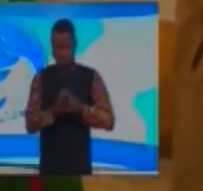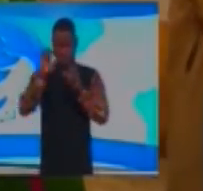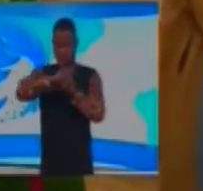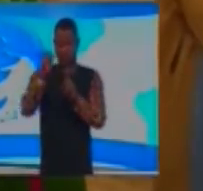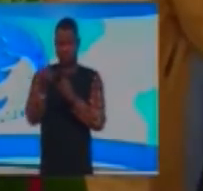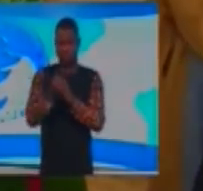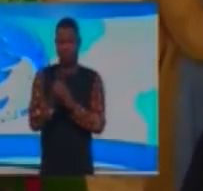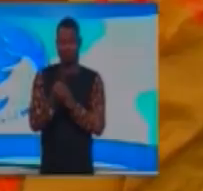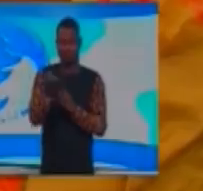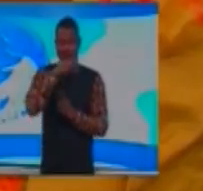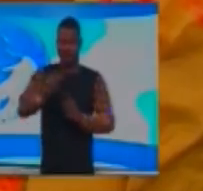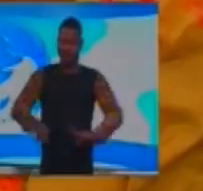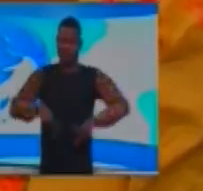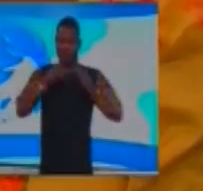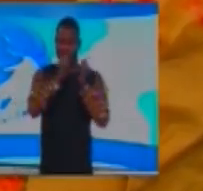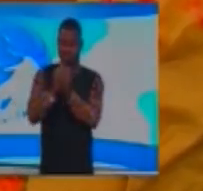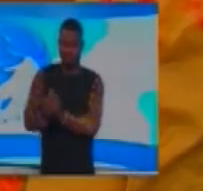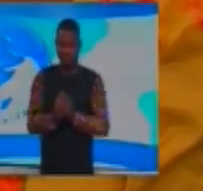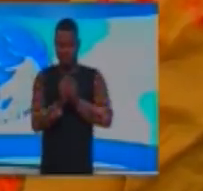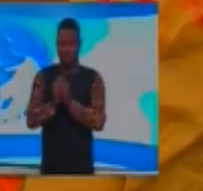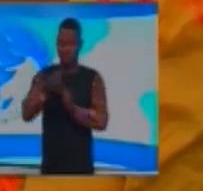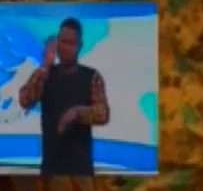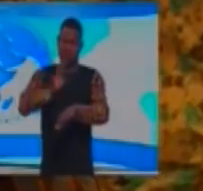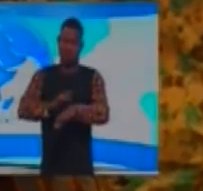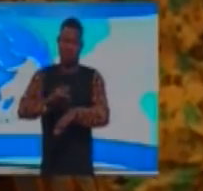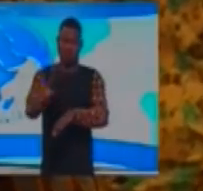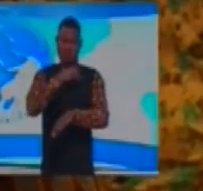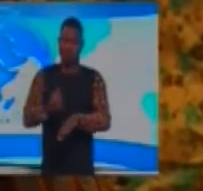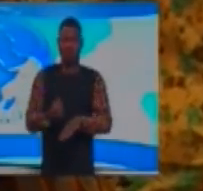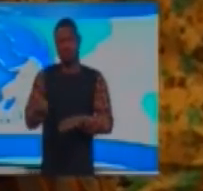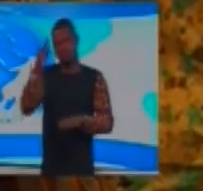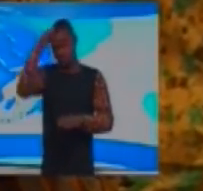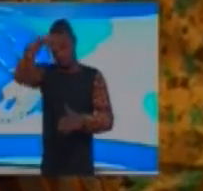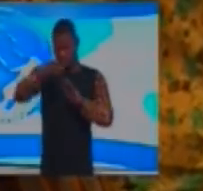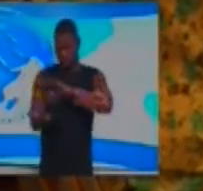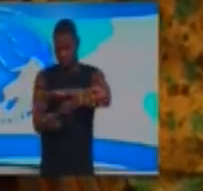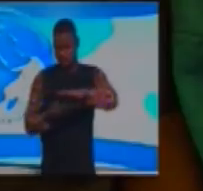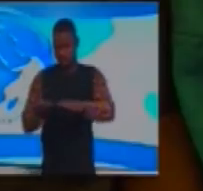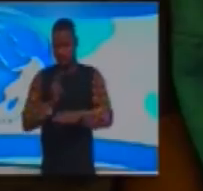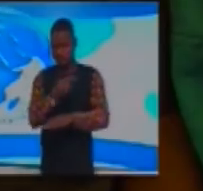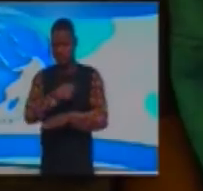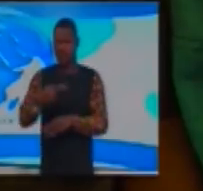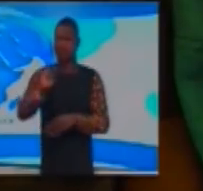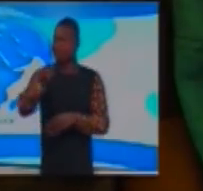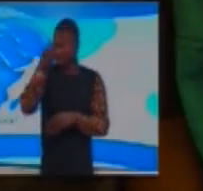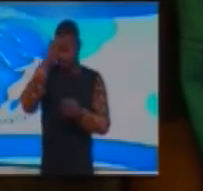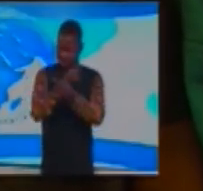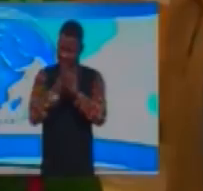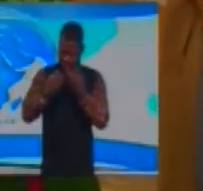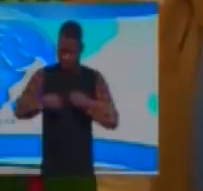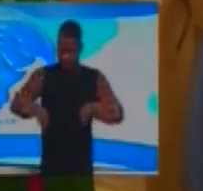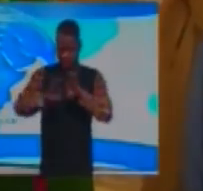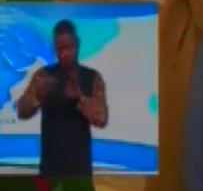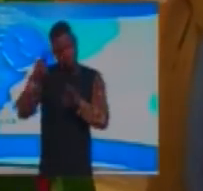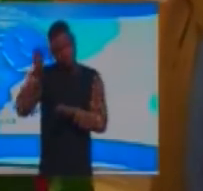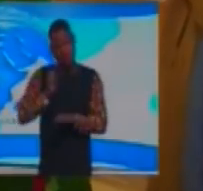ce qui touche le vivre ensemble, ce qui touche le fondement de notre État. C'est très nécessaire pour